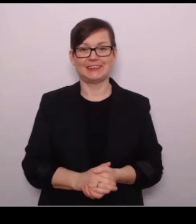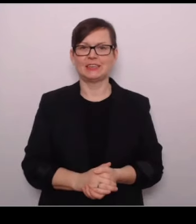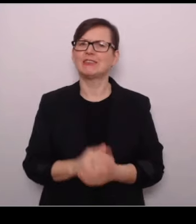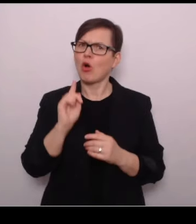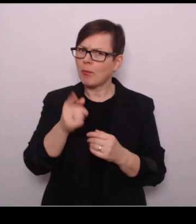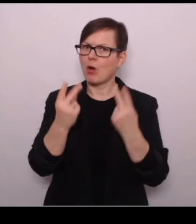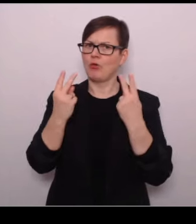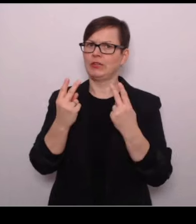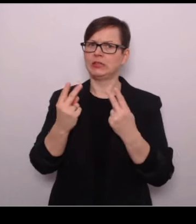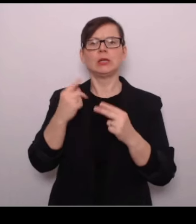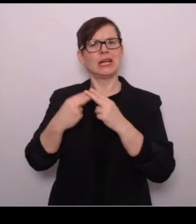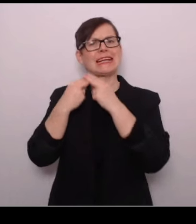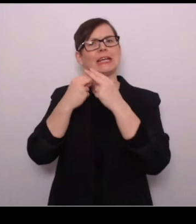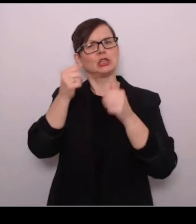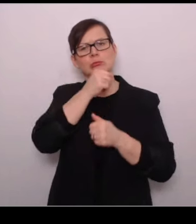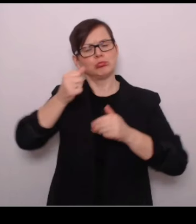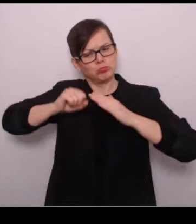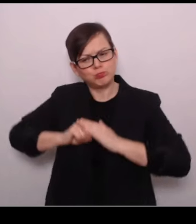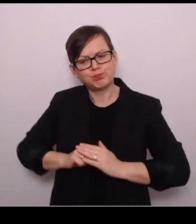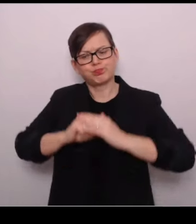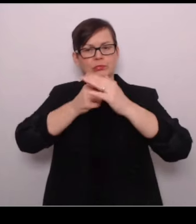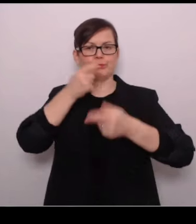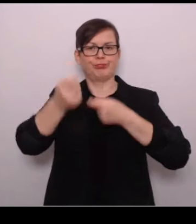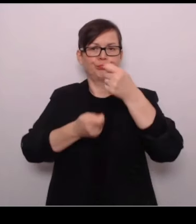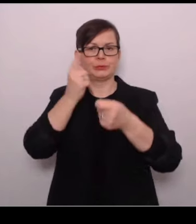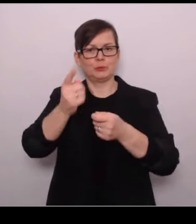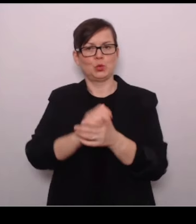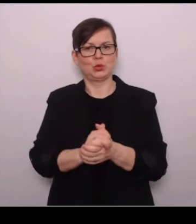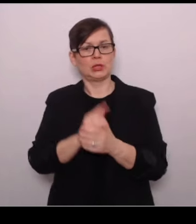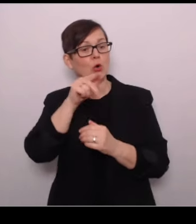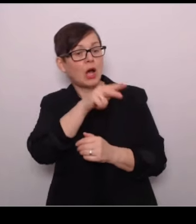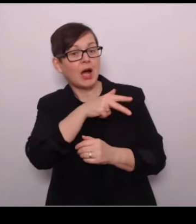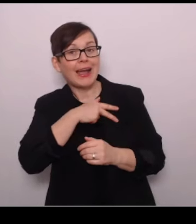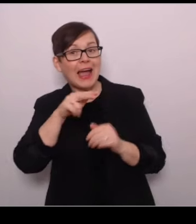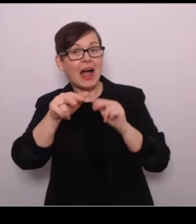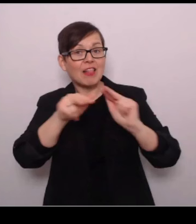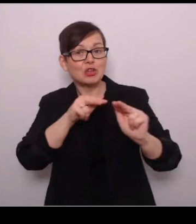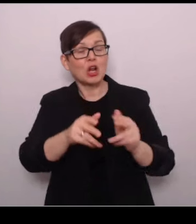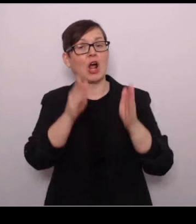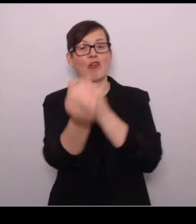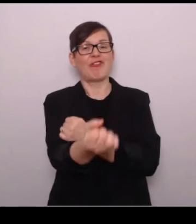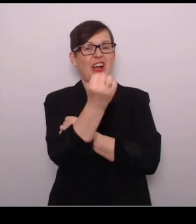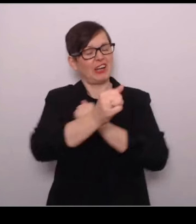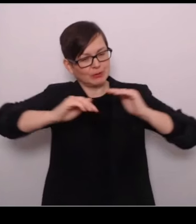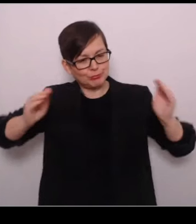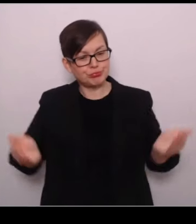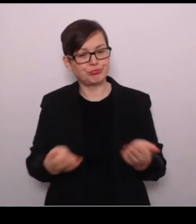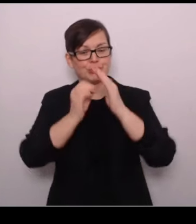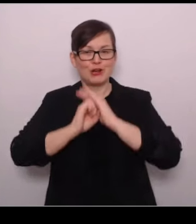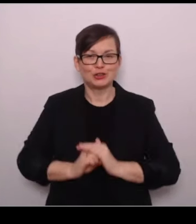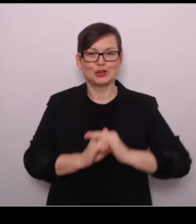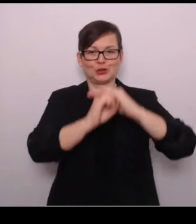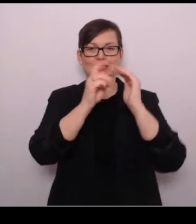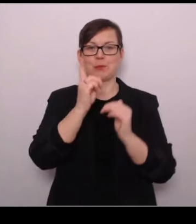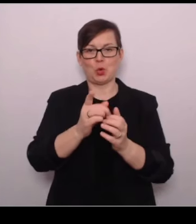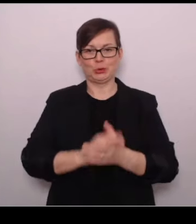Euro in diesen beiden Jahren ist uns sehr wichtig, dass wir auch auf die traditionellen Berufe draußen setzen und sagen, wir wollen wirklich in